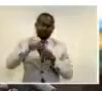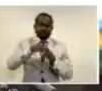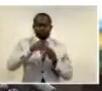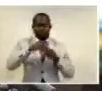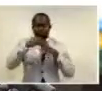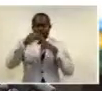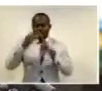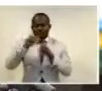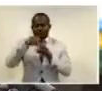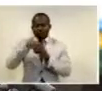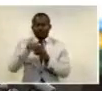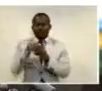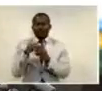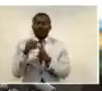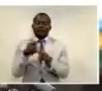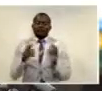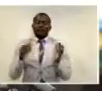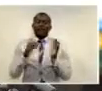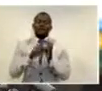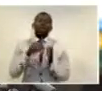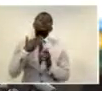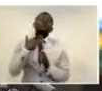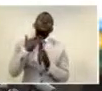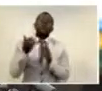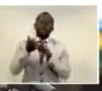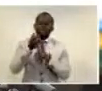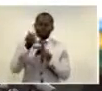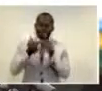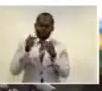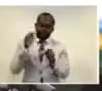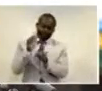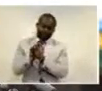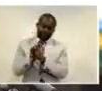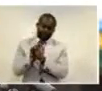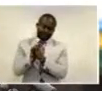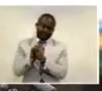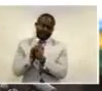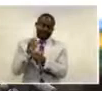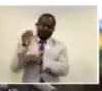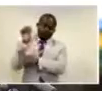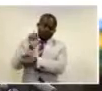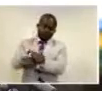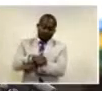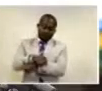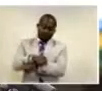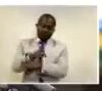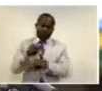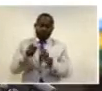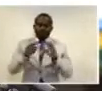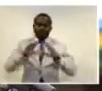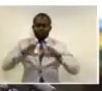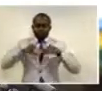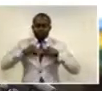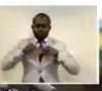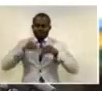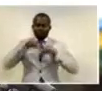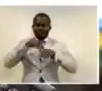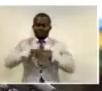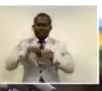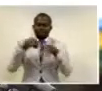mutuyoboyemo ndetse tunifuza kugera kuri byinshi cyane biruseho munyemerere muri aka